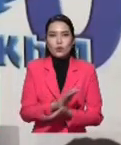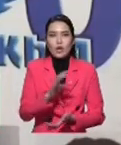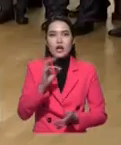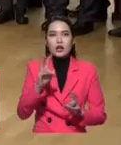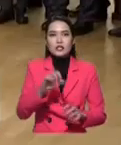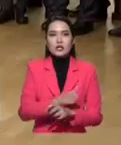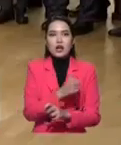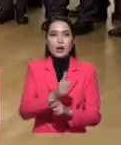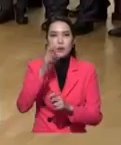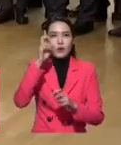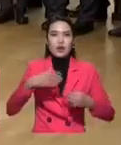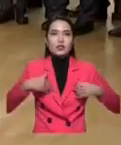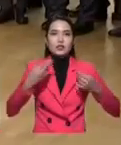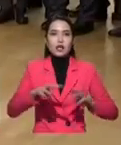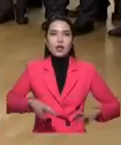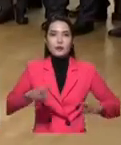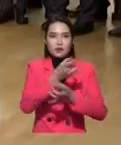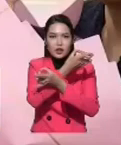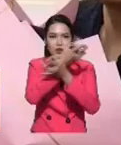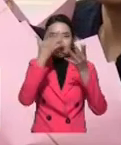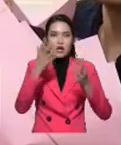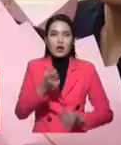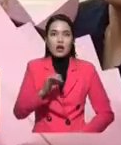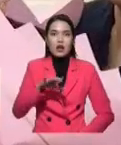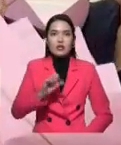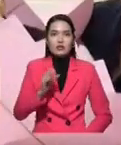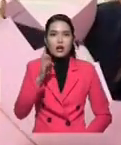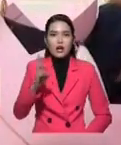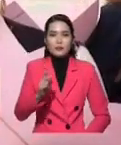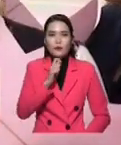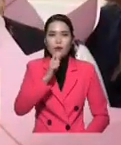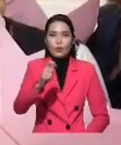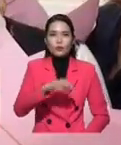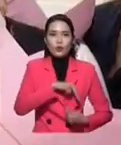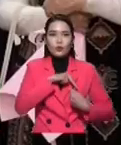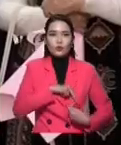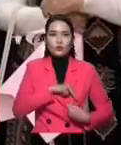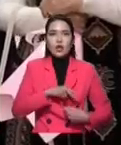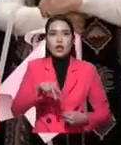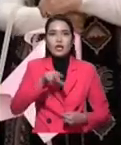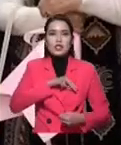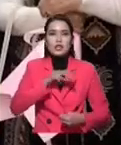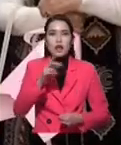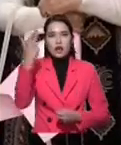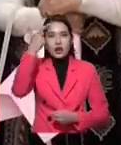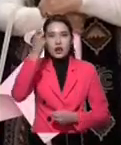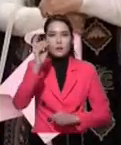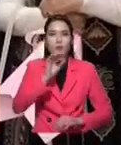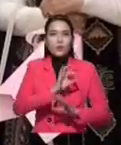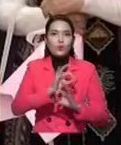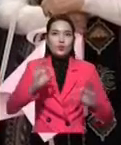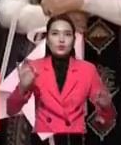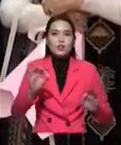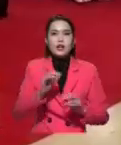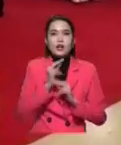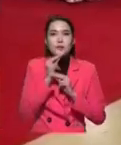главы государства поздравила министр культуры и информации Аида Балаева. Она наградила сотрудников нагрудным знаком «Ахпарат саласының үздігі», почетной